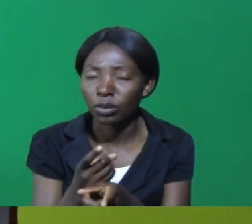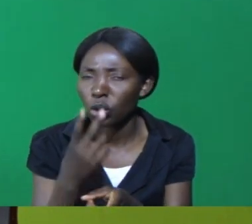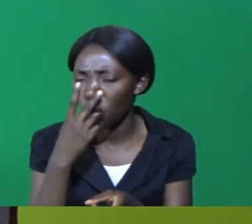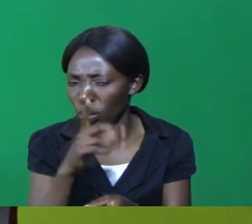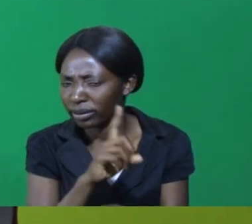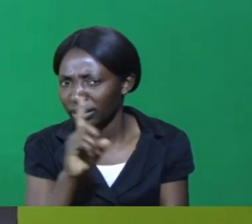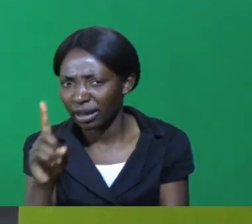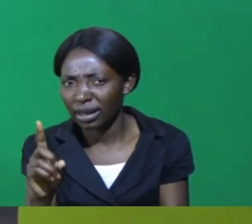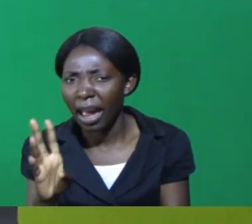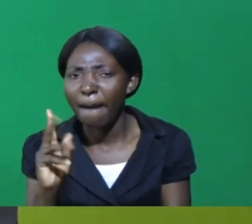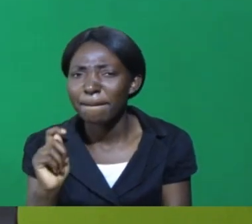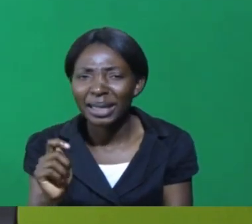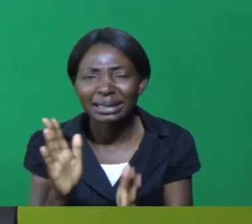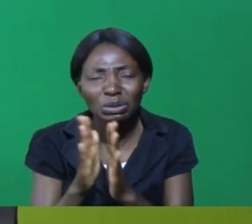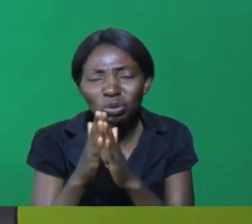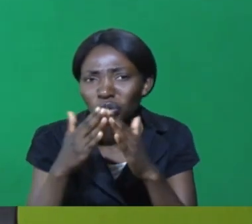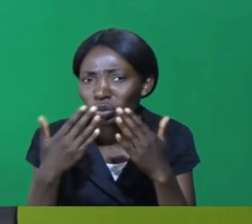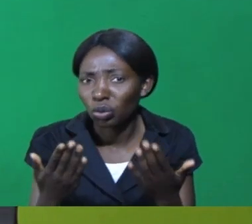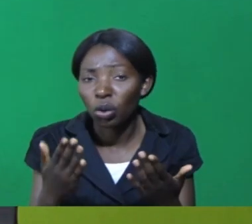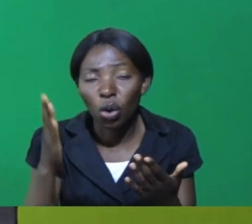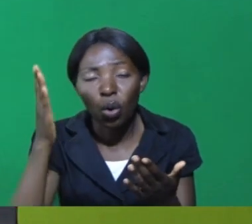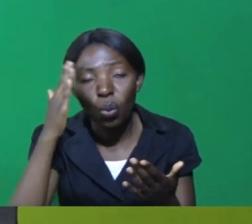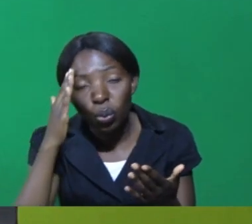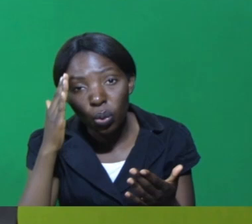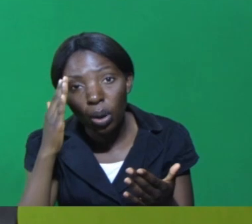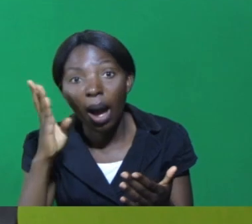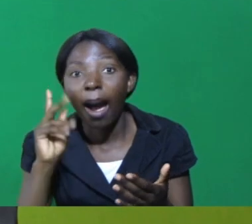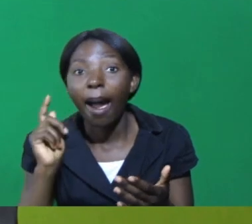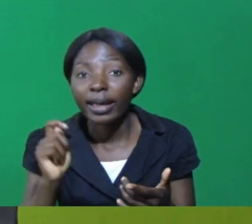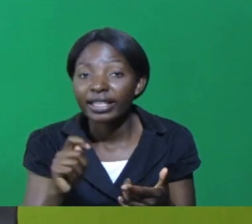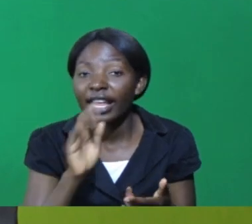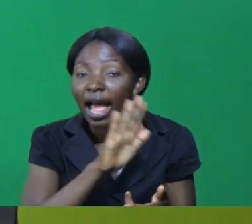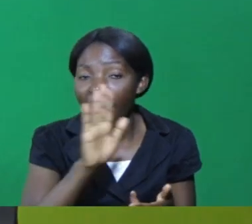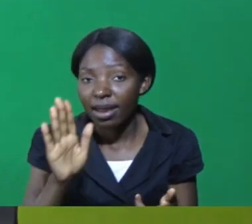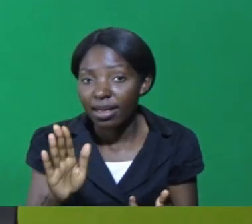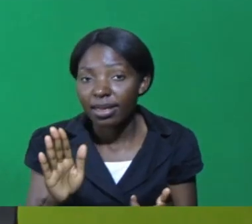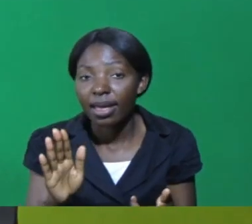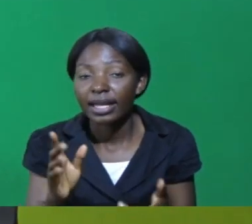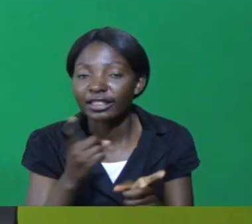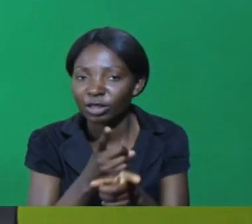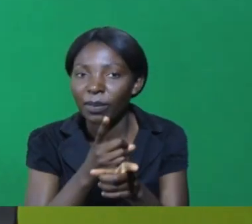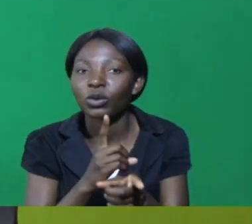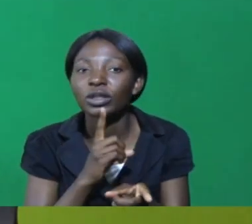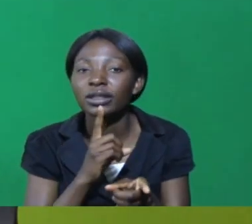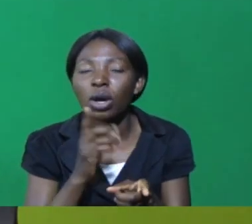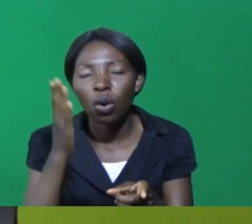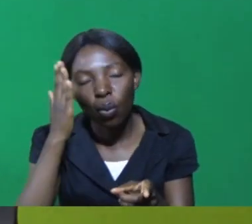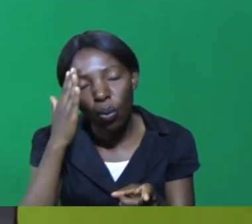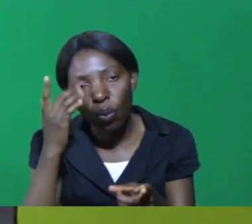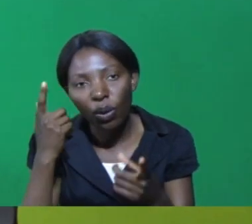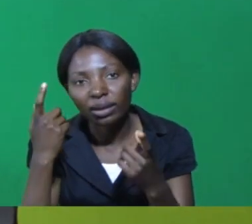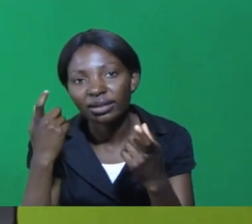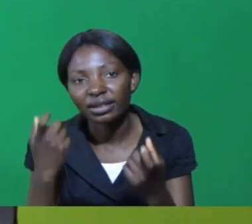vakatarirana vasingazive kuti arevani. Zvino mumwe wavadzidzi vake wakanga